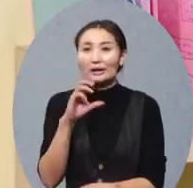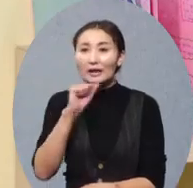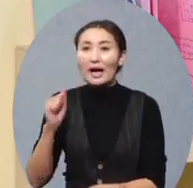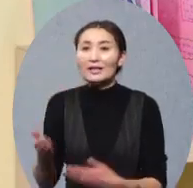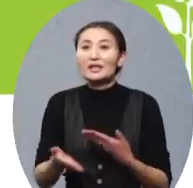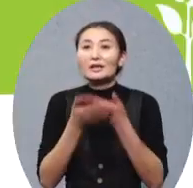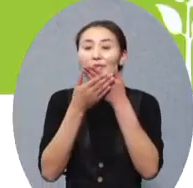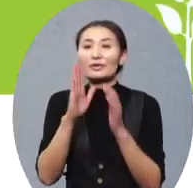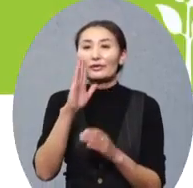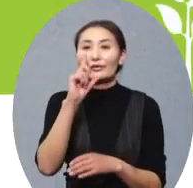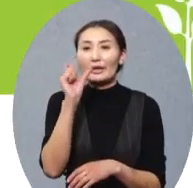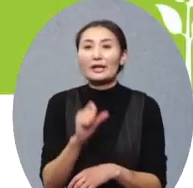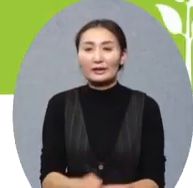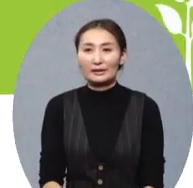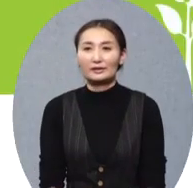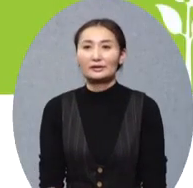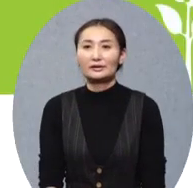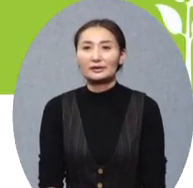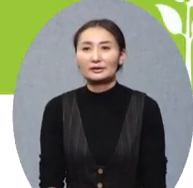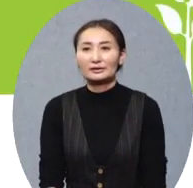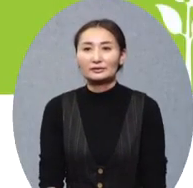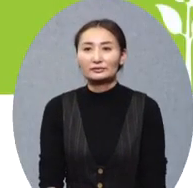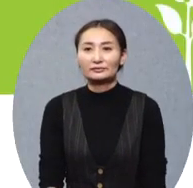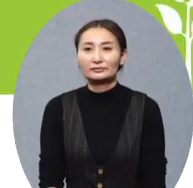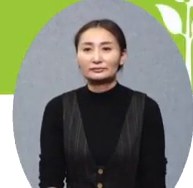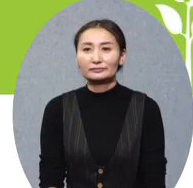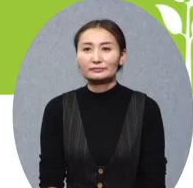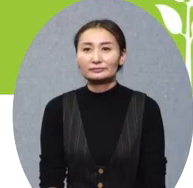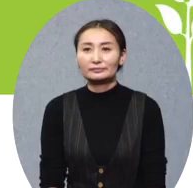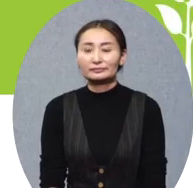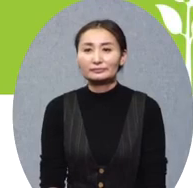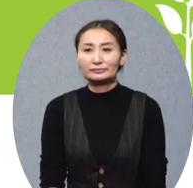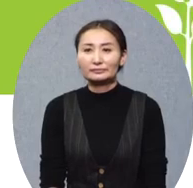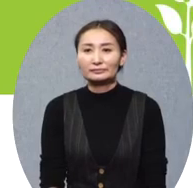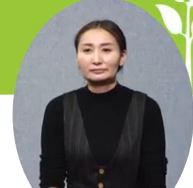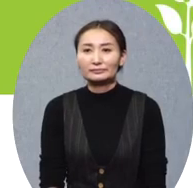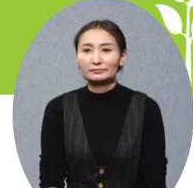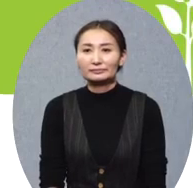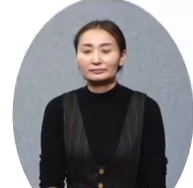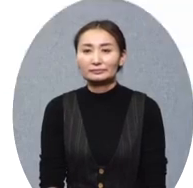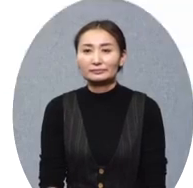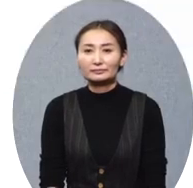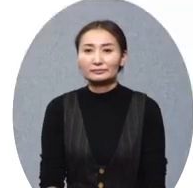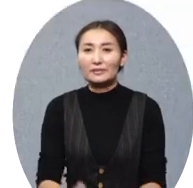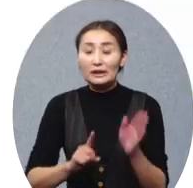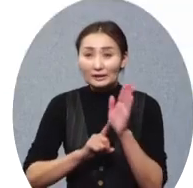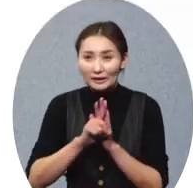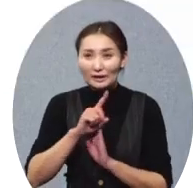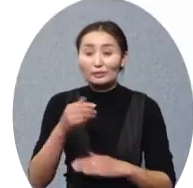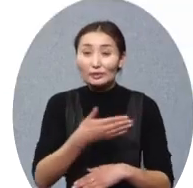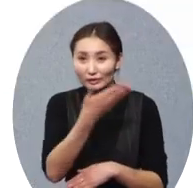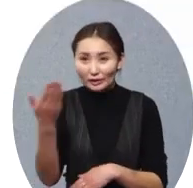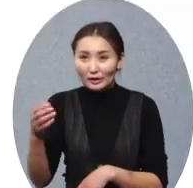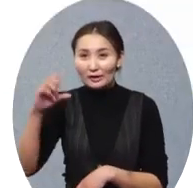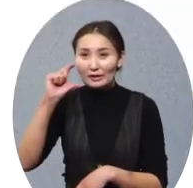вэ? Яагаад бидэнд сэтгцэн эрүүл мэндэд дэмжих шаардлага гардаг вэ гэсэн хичээлийг бэлтгэн та бүхэндээ хүргэж байна. За, үүний тулд